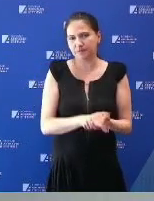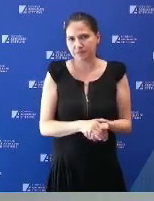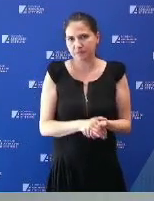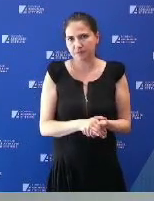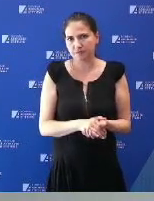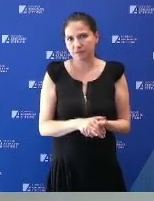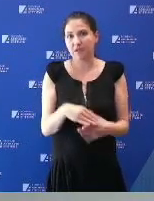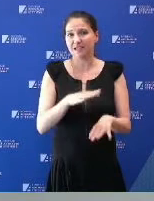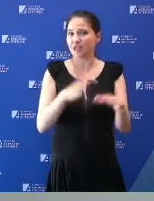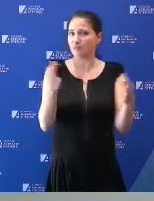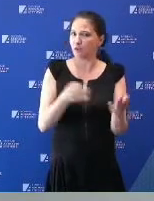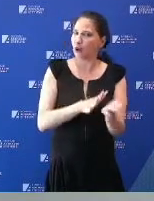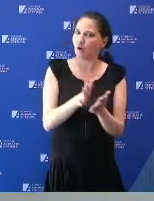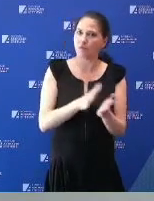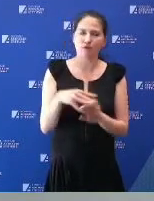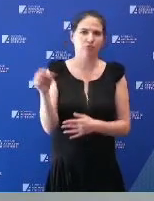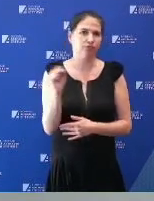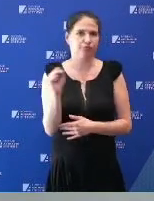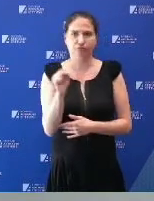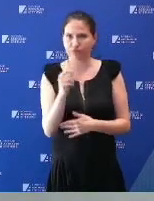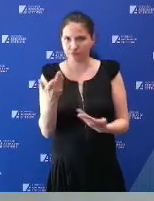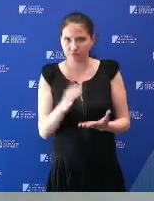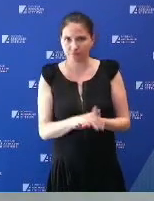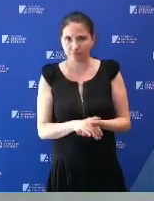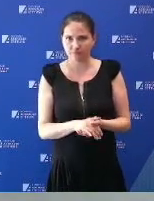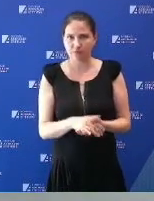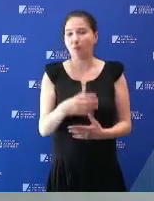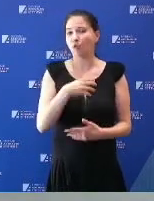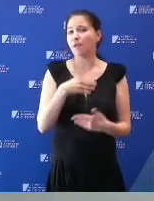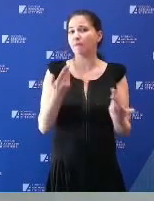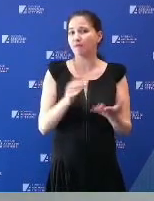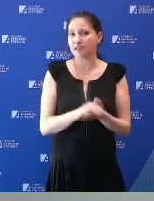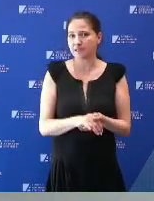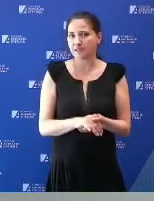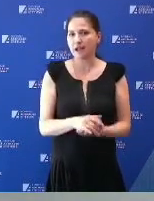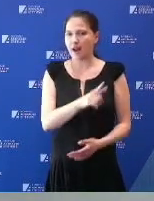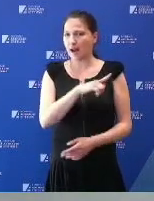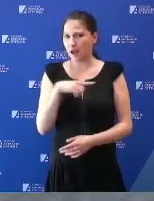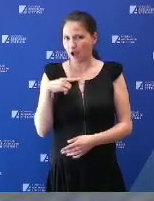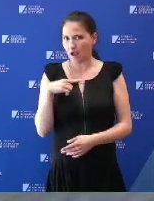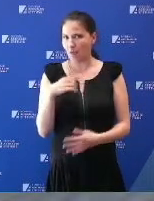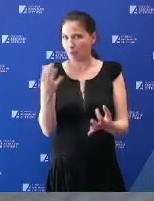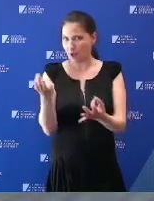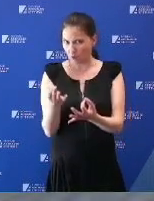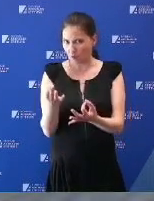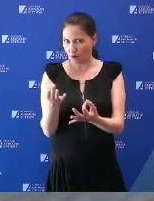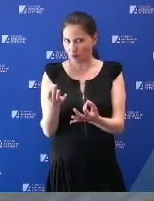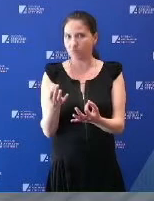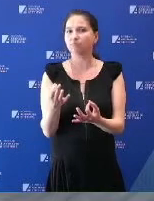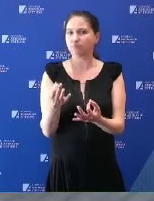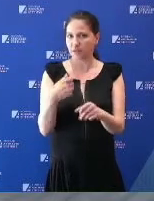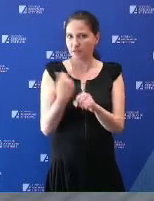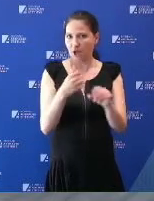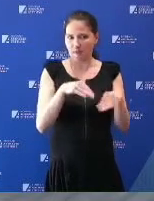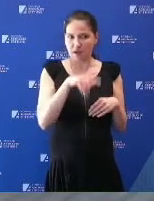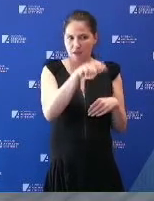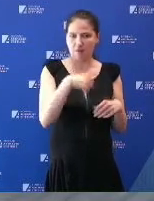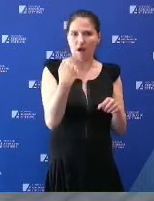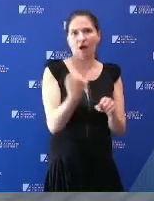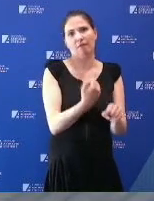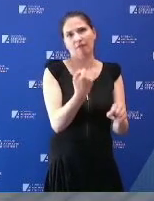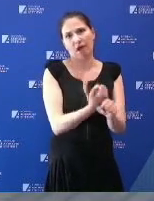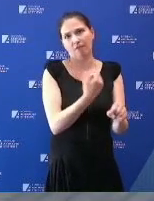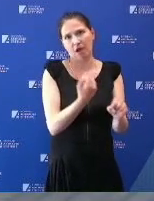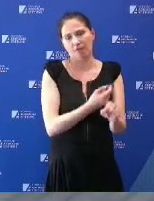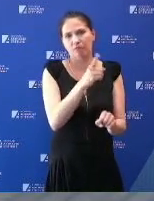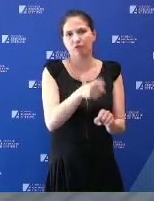Aufwand derzeit massiv manuell ist. Das Problem ist, je länger sie brauchen, desto mehr haben die ArbeitnehmerInnen zu kämpfen. Das müssen wir